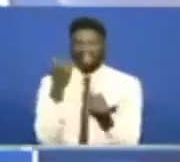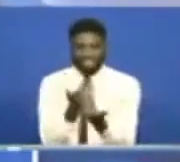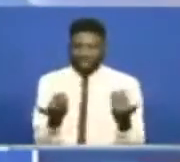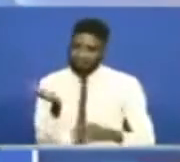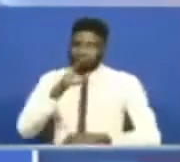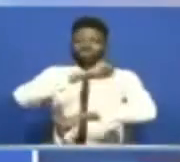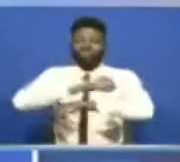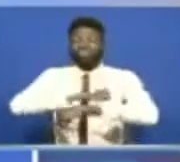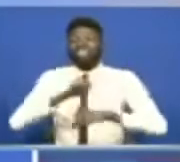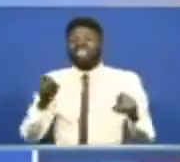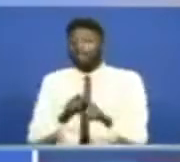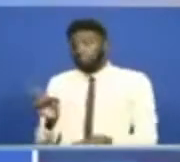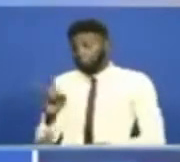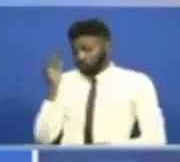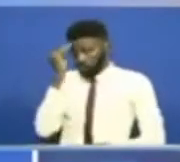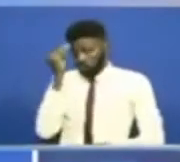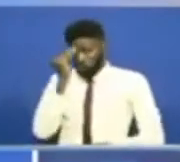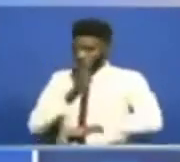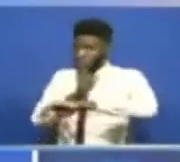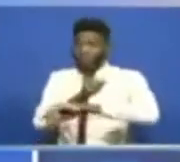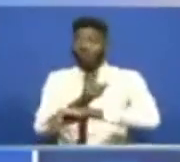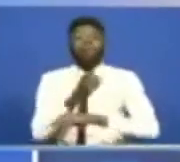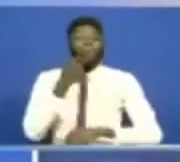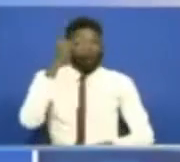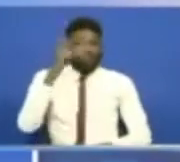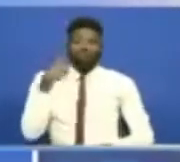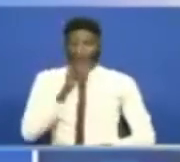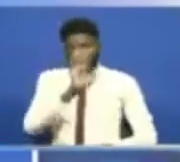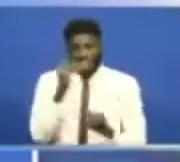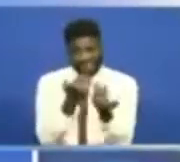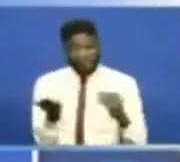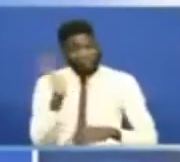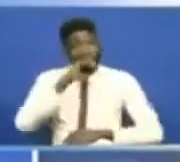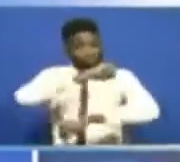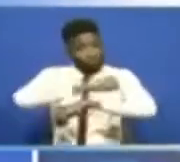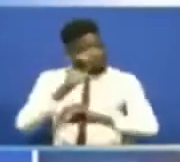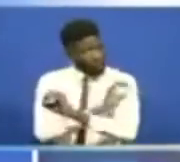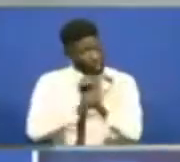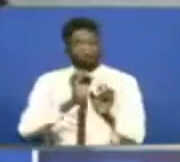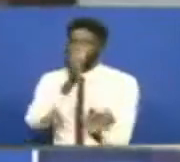ikionya kwamba wazazi ambao hawatarejesha watoto wao shuleni watachukuliwa hatua kali.